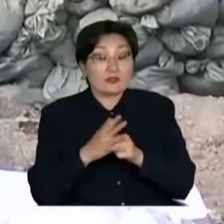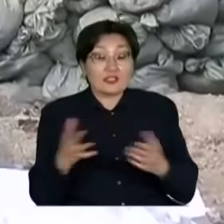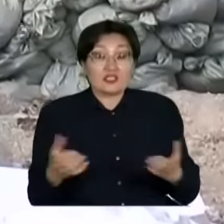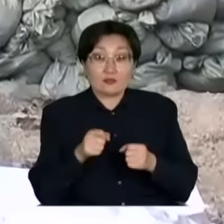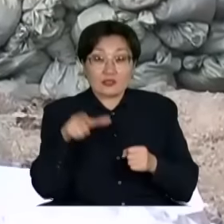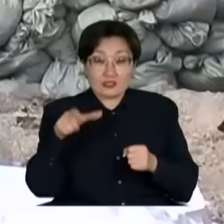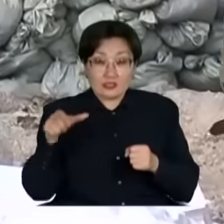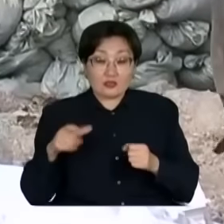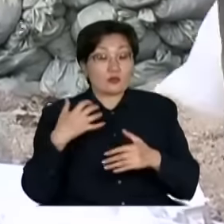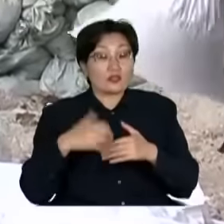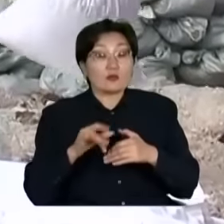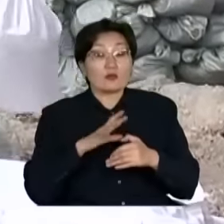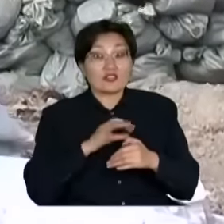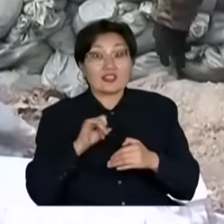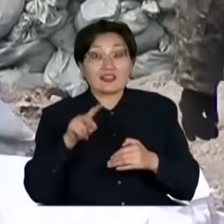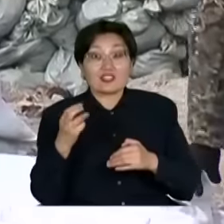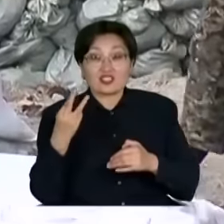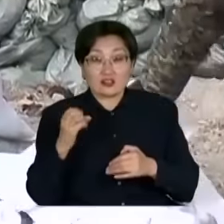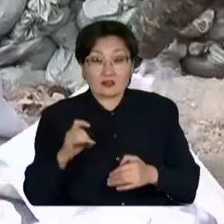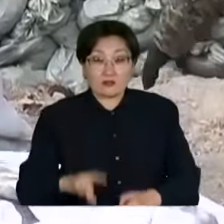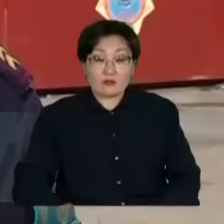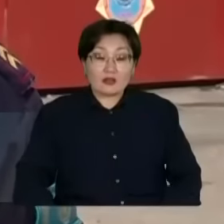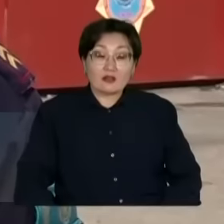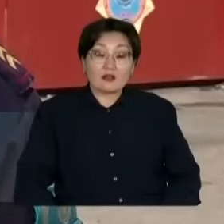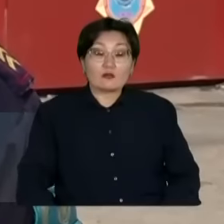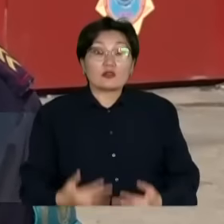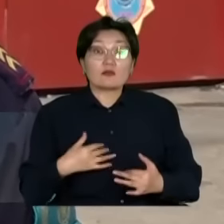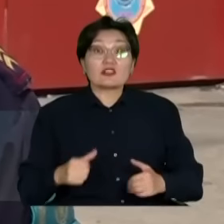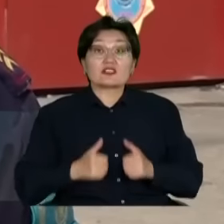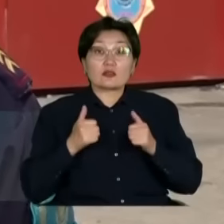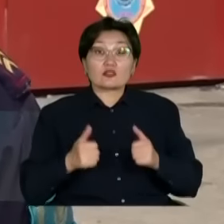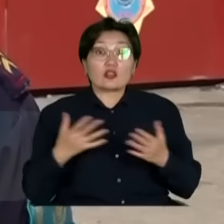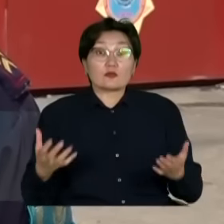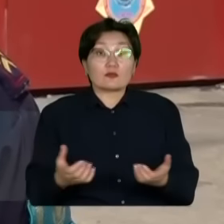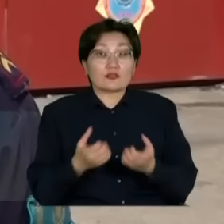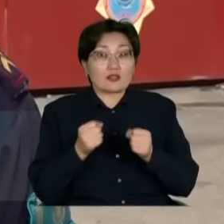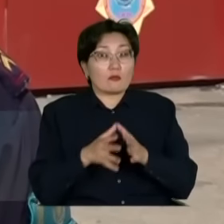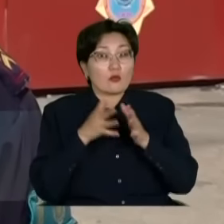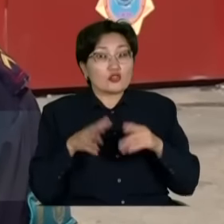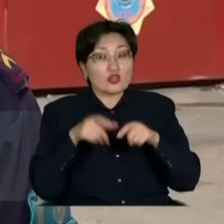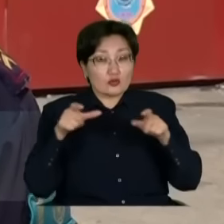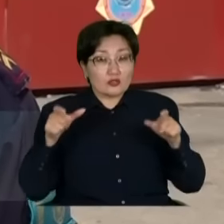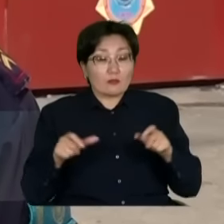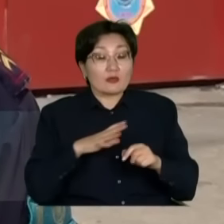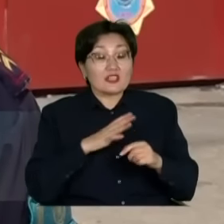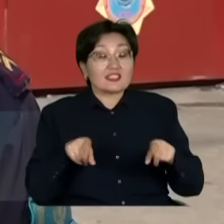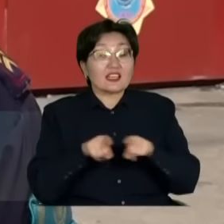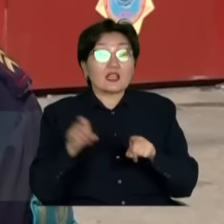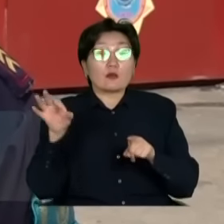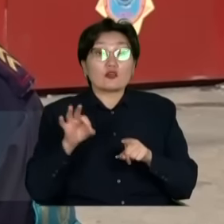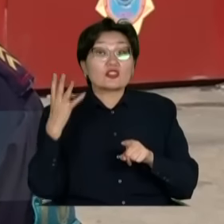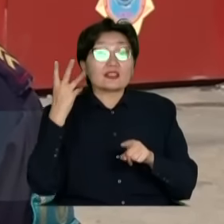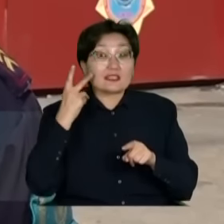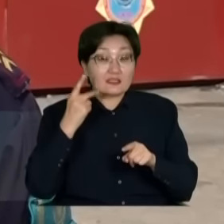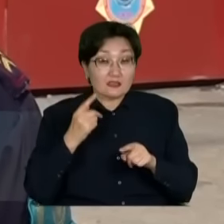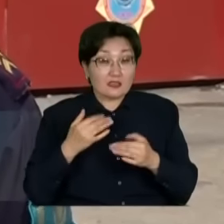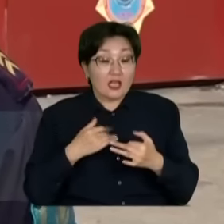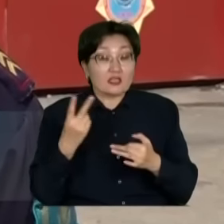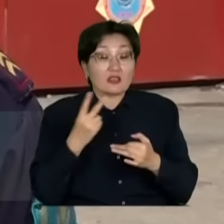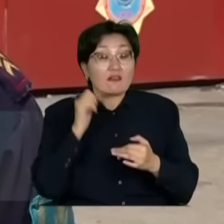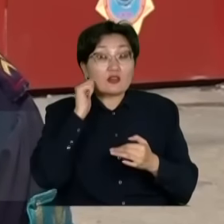спасателей среди них был и Алишер мы стремились к тому чтобы спасти больше больше людей были такие моменты когда